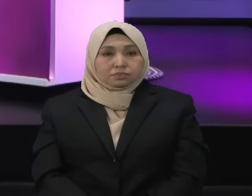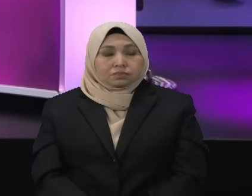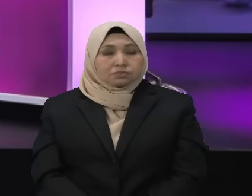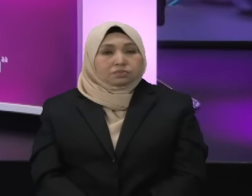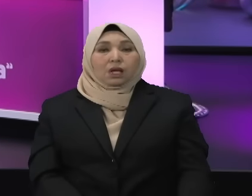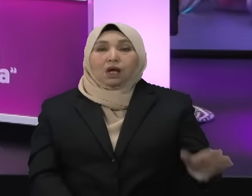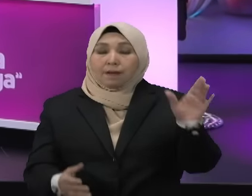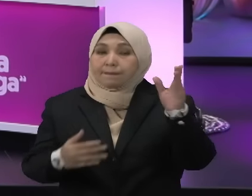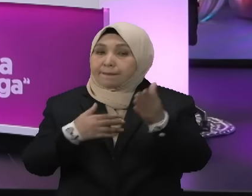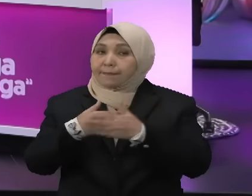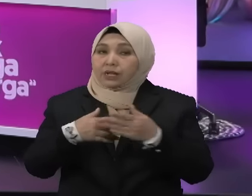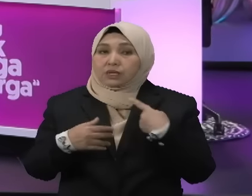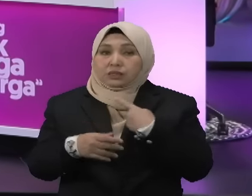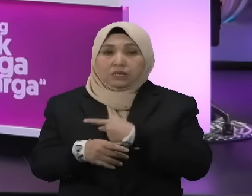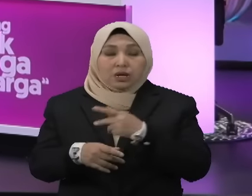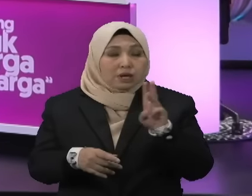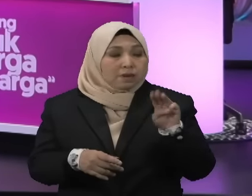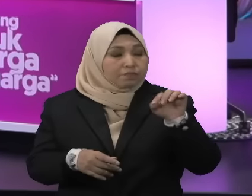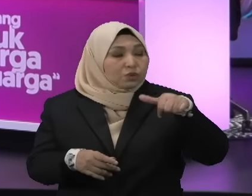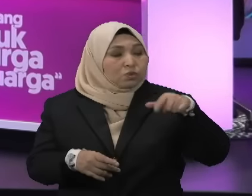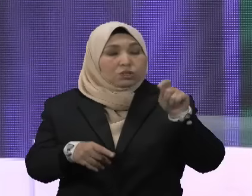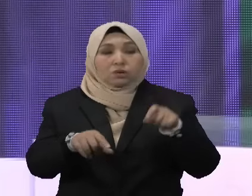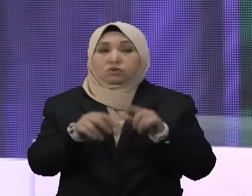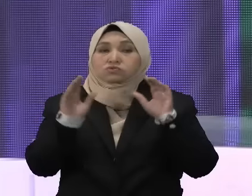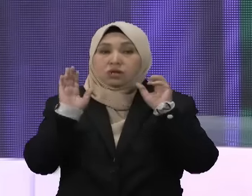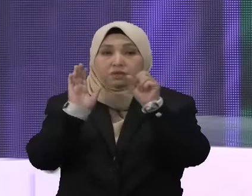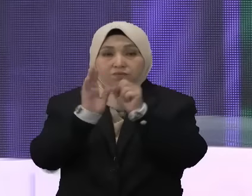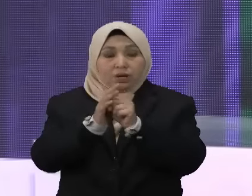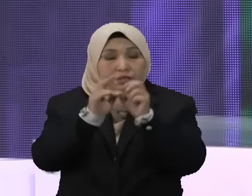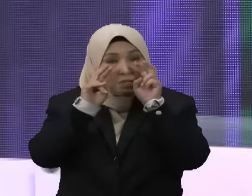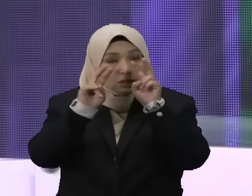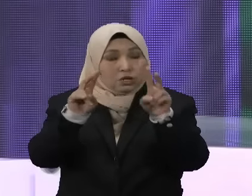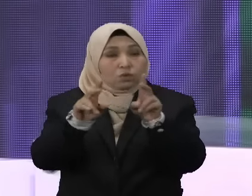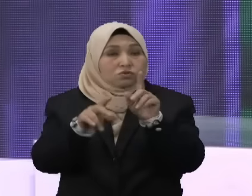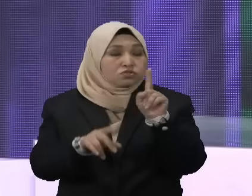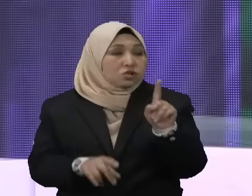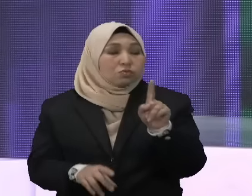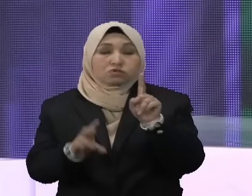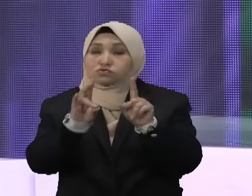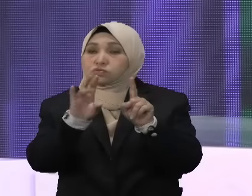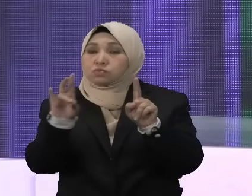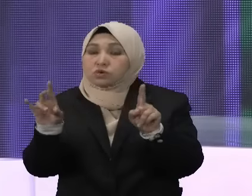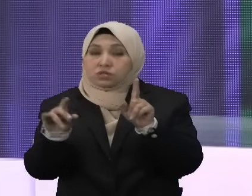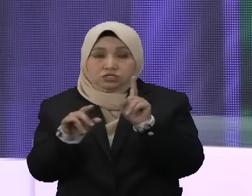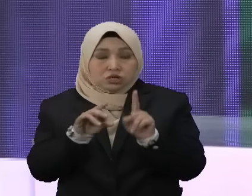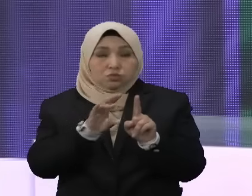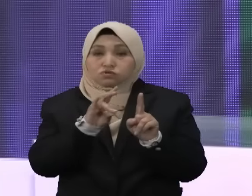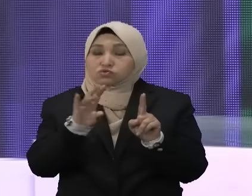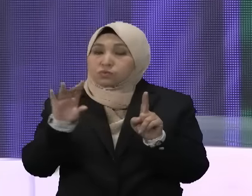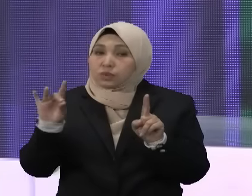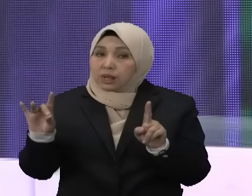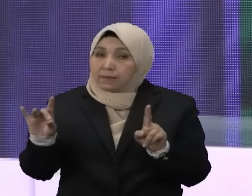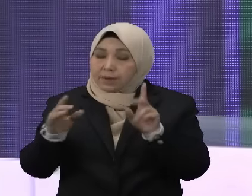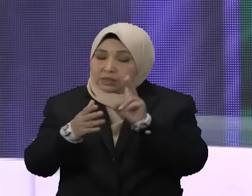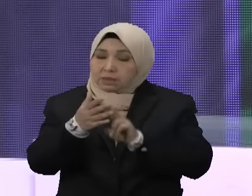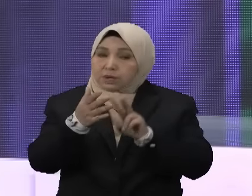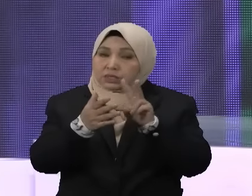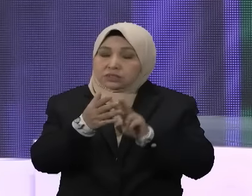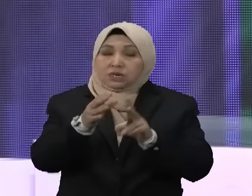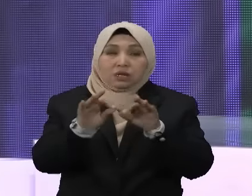Surah Al-Azim, kembali kita dalam My Quran Time, Quran Solat Infak. Kita melihat kepada halaman 177 hingga 178 dan dibacakan sebentar tadi ayat